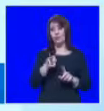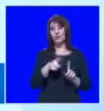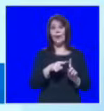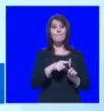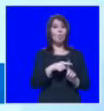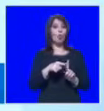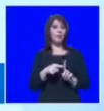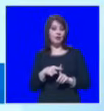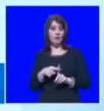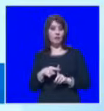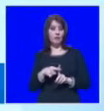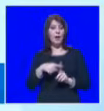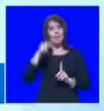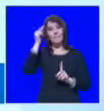Българските